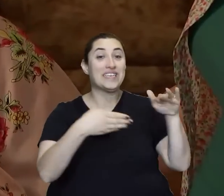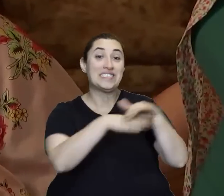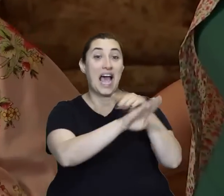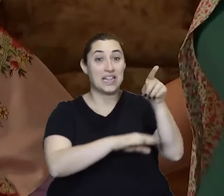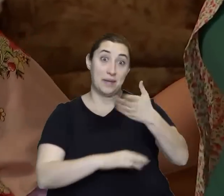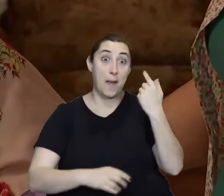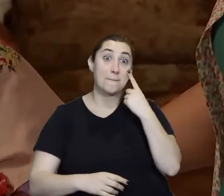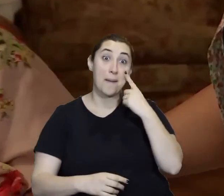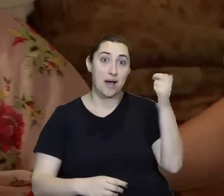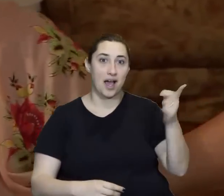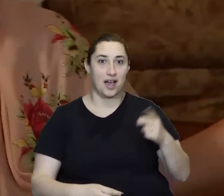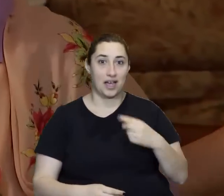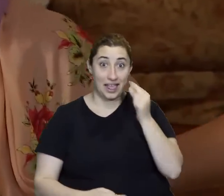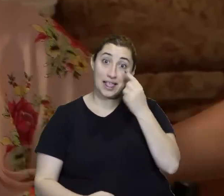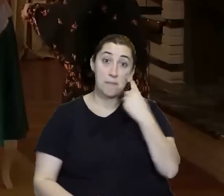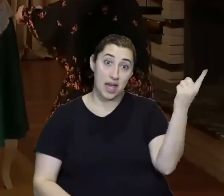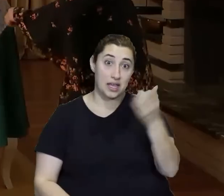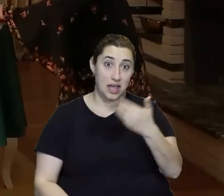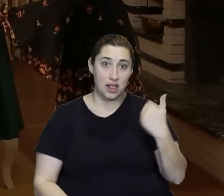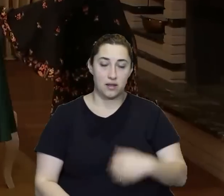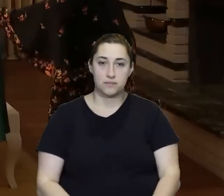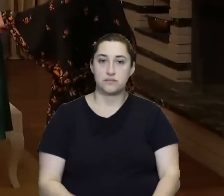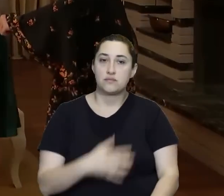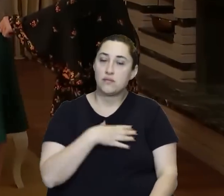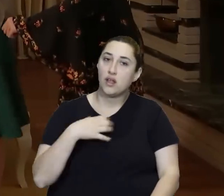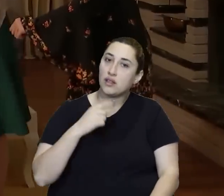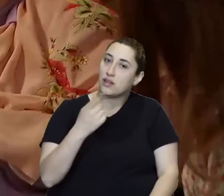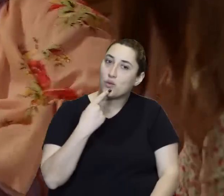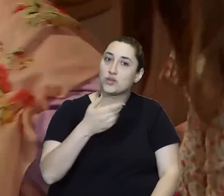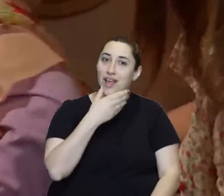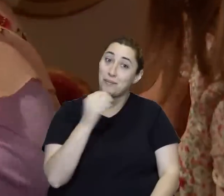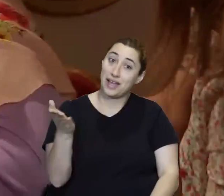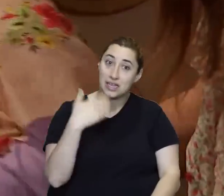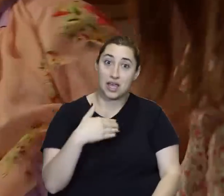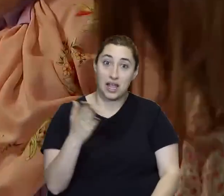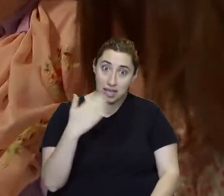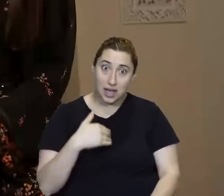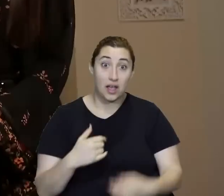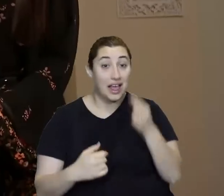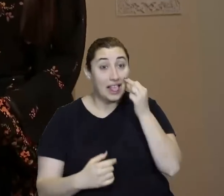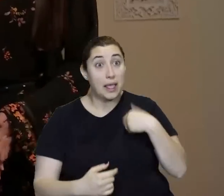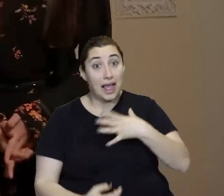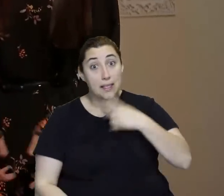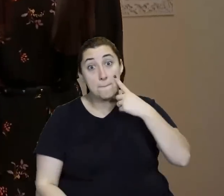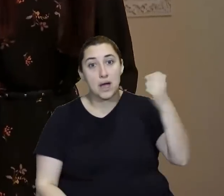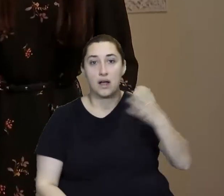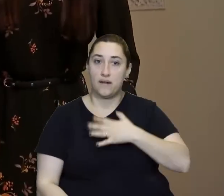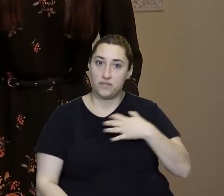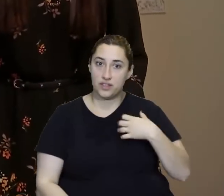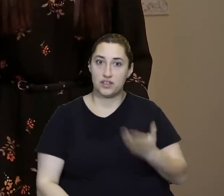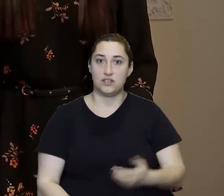saklandı. Gel bak içeriye gözlerinle gör. Zehra tedirgin. Annem ne sırrımı ne delikanlısı. Hadi gel. Hayır, gözlerinle gör gözlerinle.